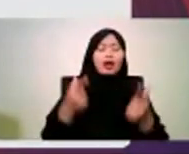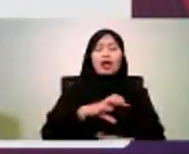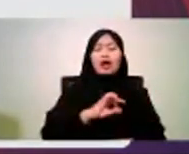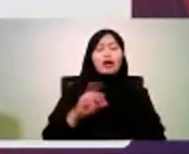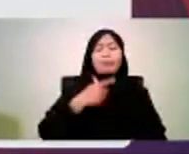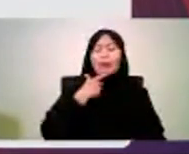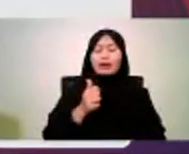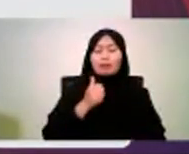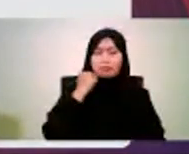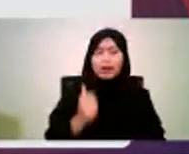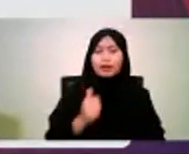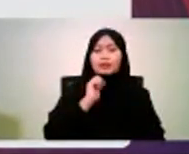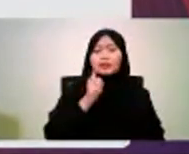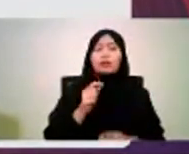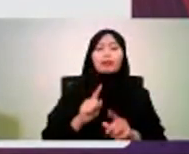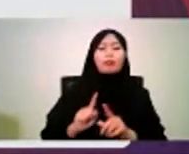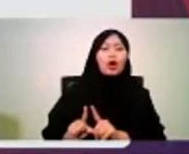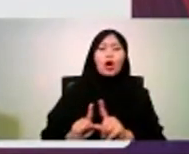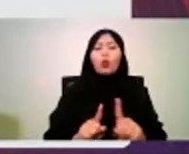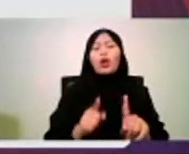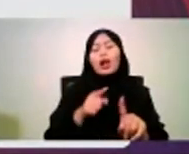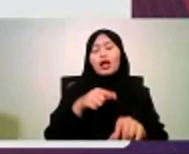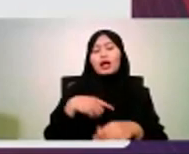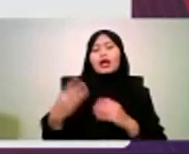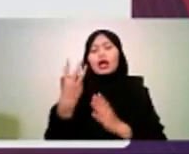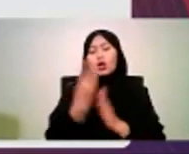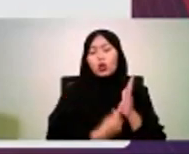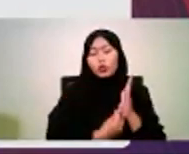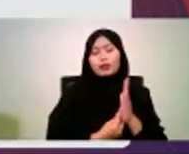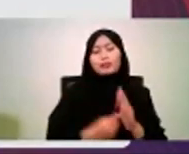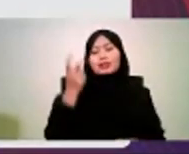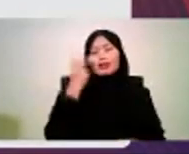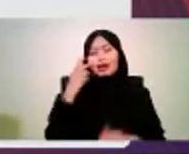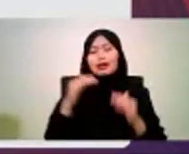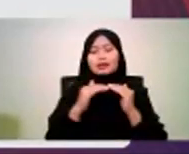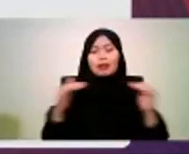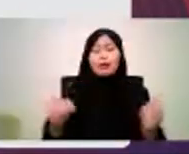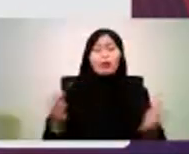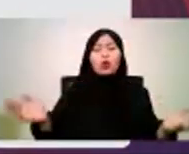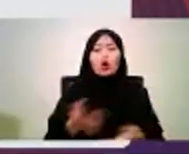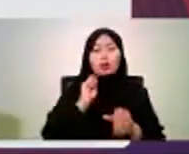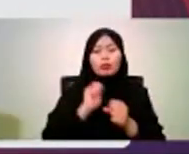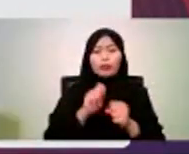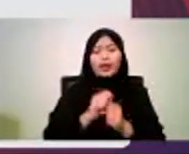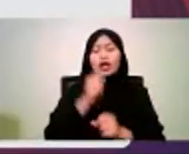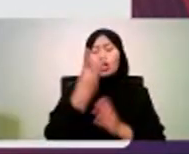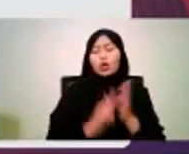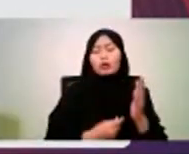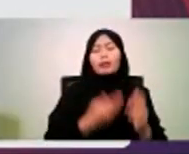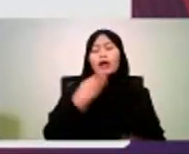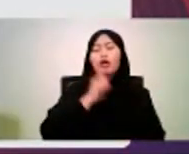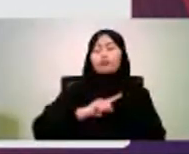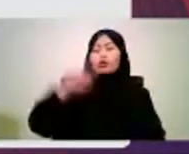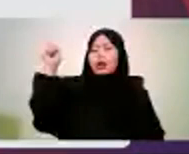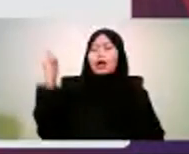baik untuk bisa mengawal ekonomi kita menjaga stabilitas mendorong pemulihan ekonomi dan alhamdulillah di